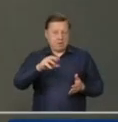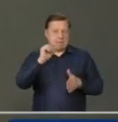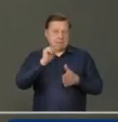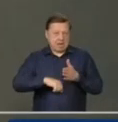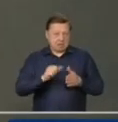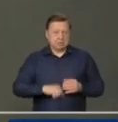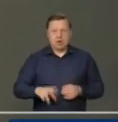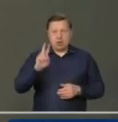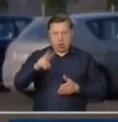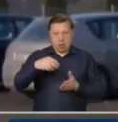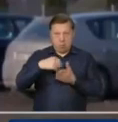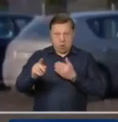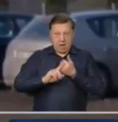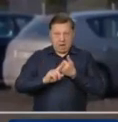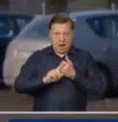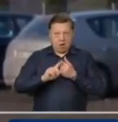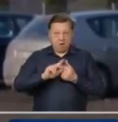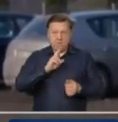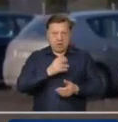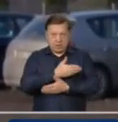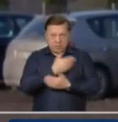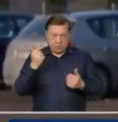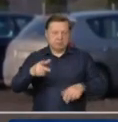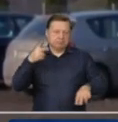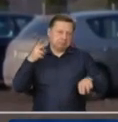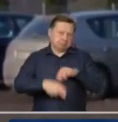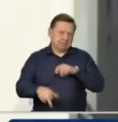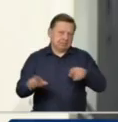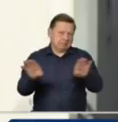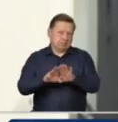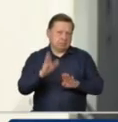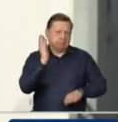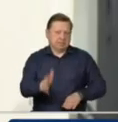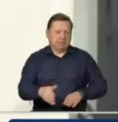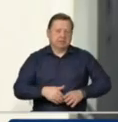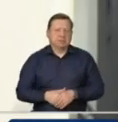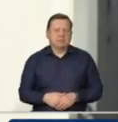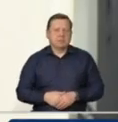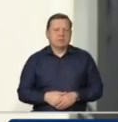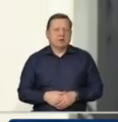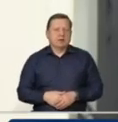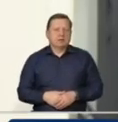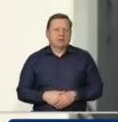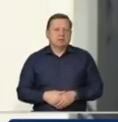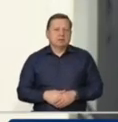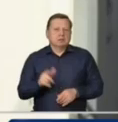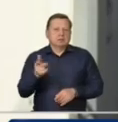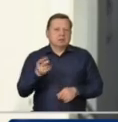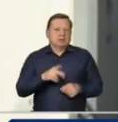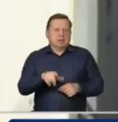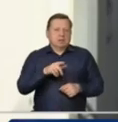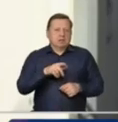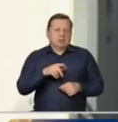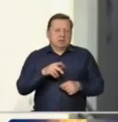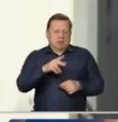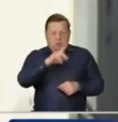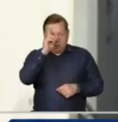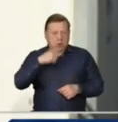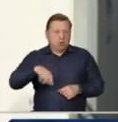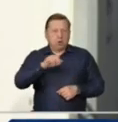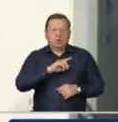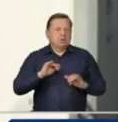którzy rachunków nie płacą. Taką decyzję podjął Zakład Wodociągów i Kanalizacji. System, jaki niektórzy mieszkańcy podejmują, a